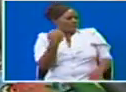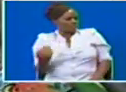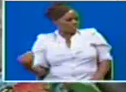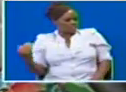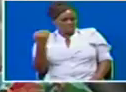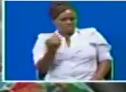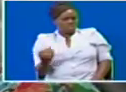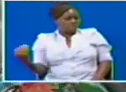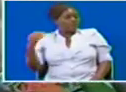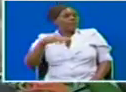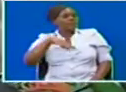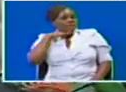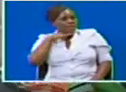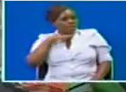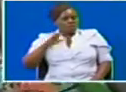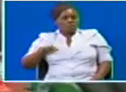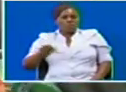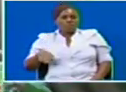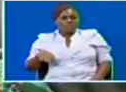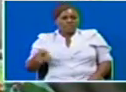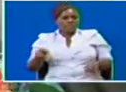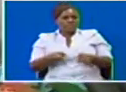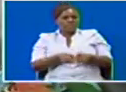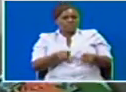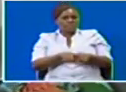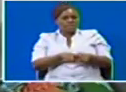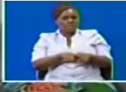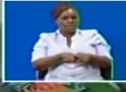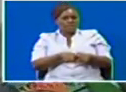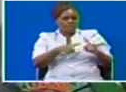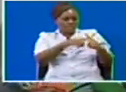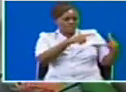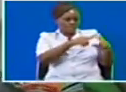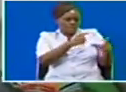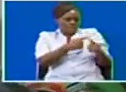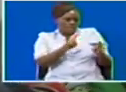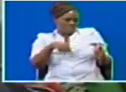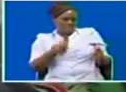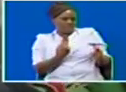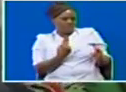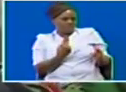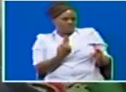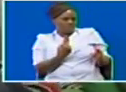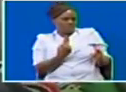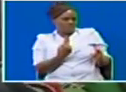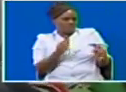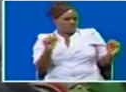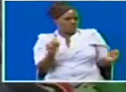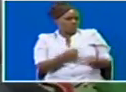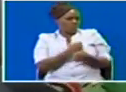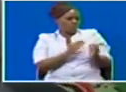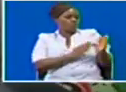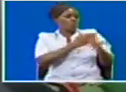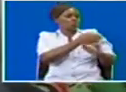wetu wenye wamewawa, wamama, na wasitafute hata wenye wanauana na wao, lakini kwetu hawawezi wakaenda ng'ambo